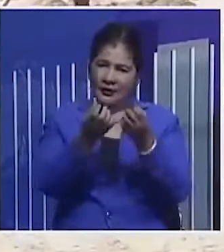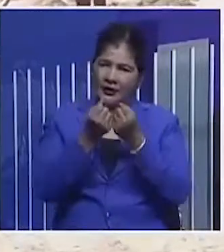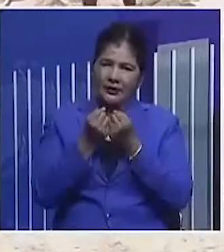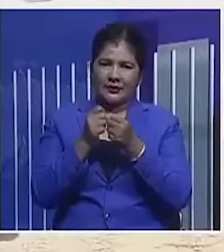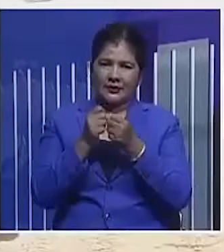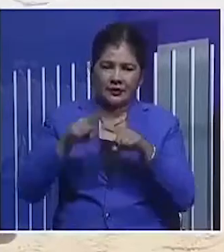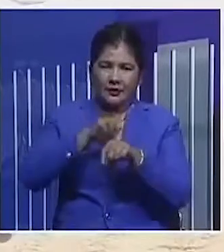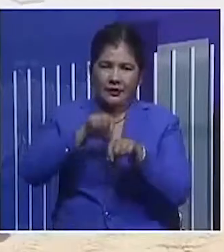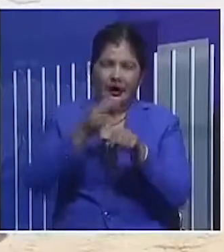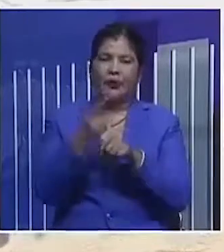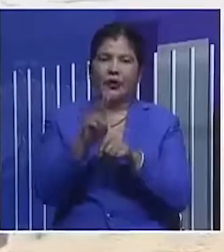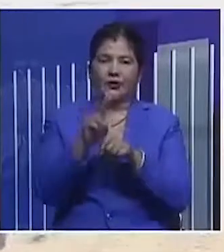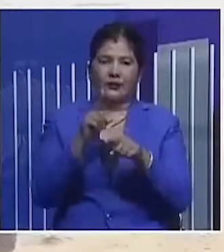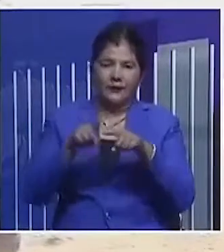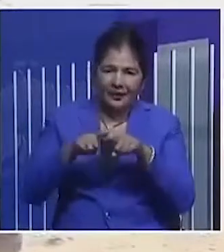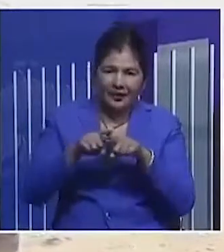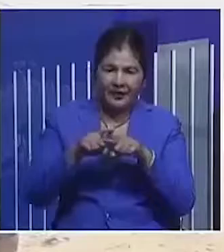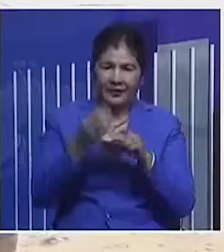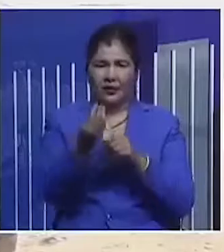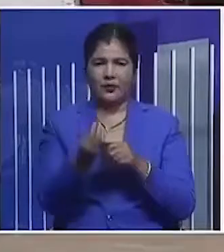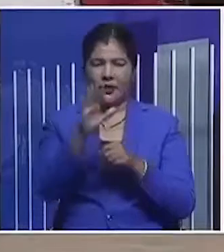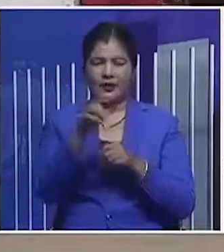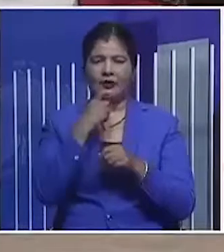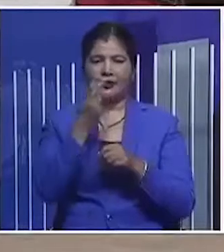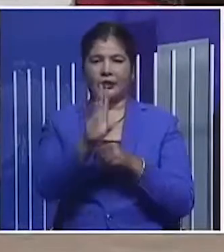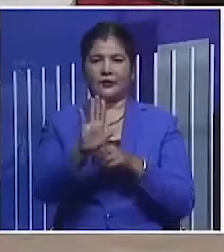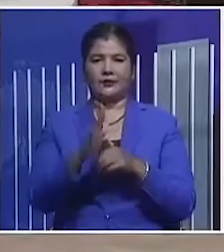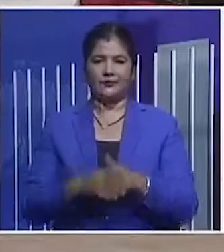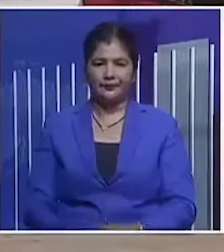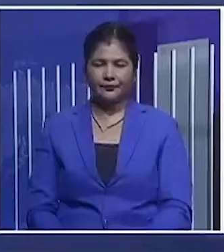ढिलाइ भएकाले बजेट खर्चमा कमी आएको बताउनुभयो।